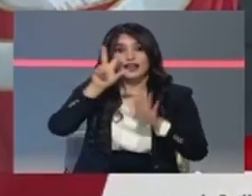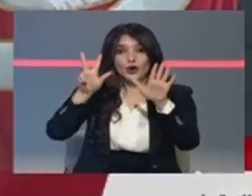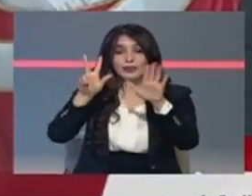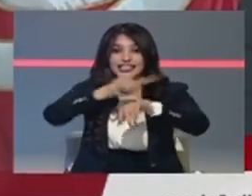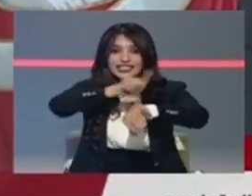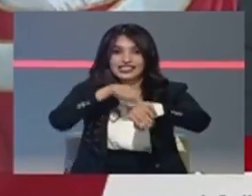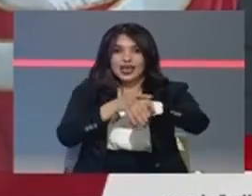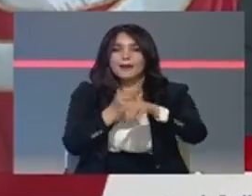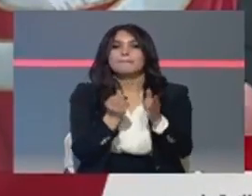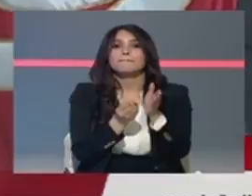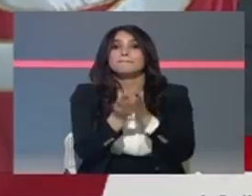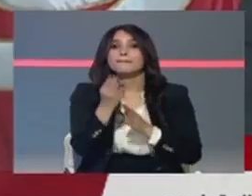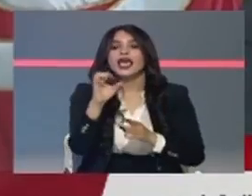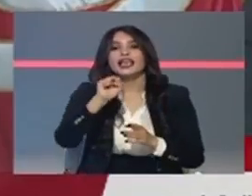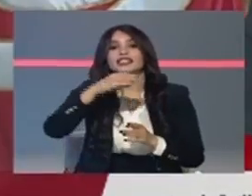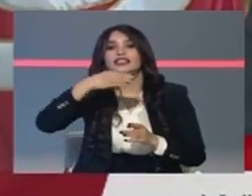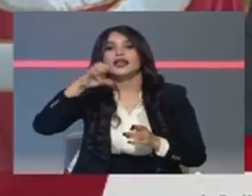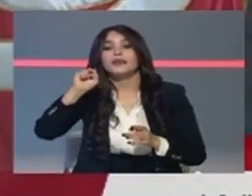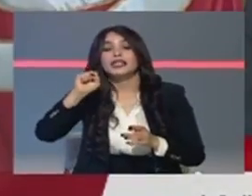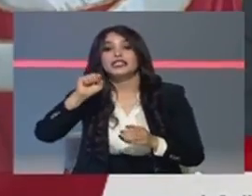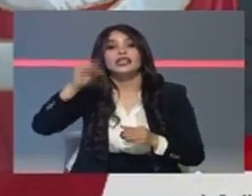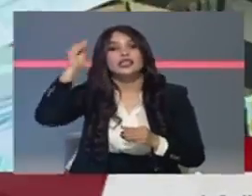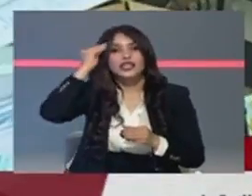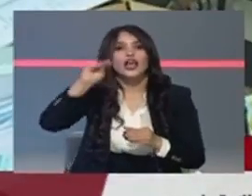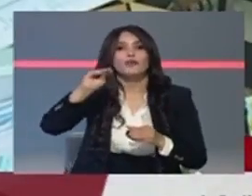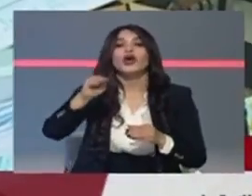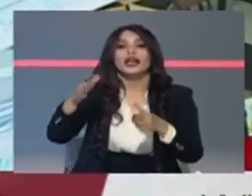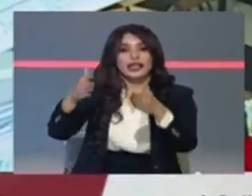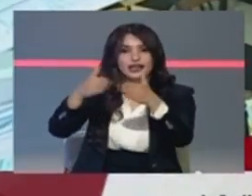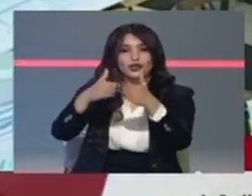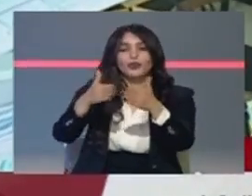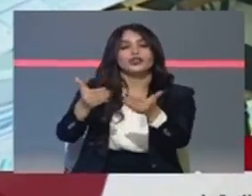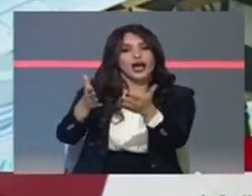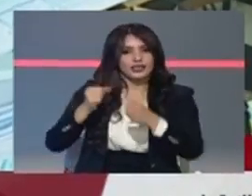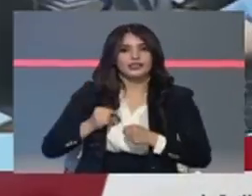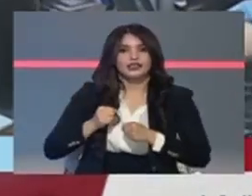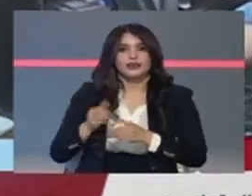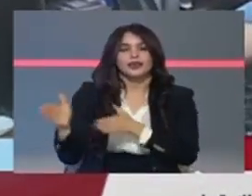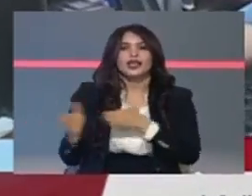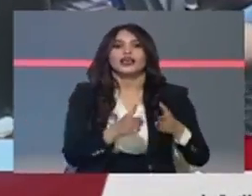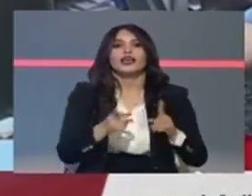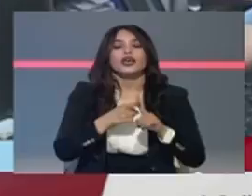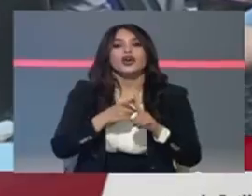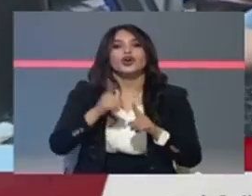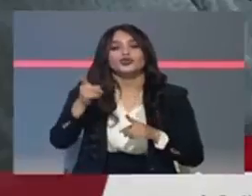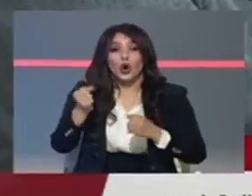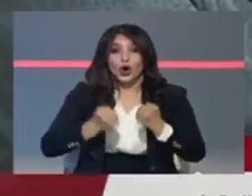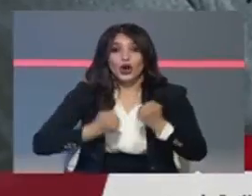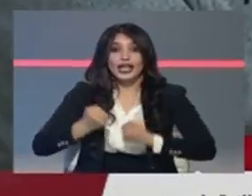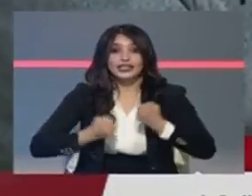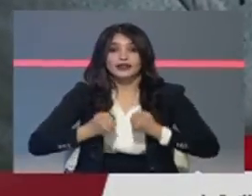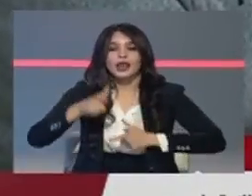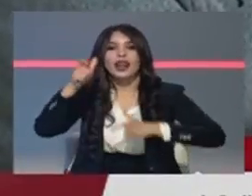قصيرة تعلموا بمرجع ملفه. هذا وسيقتصر تأمين الخدمات المقدمة من قبل